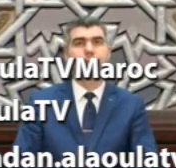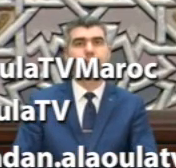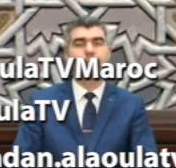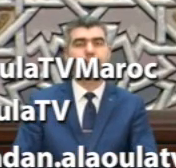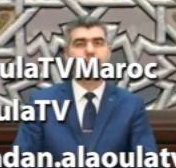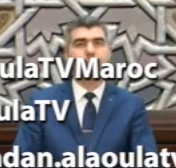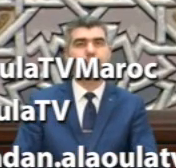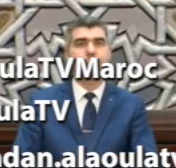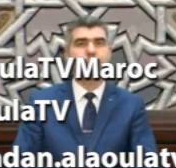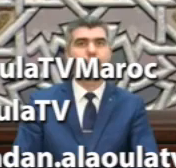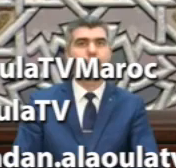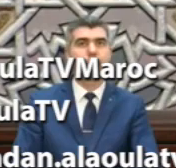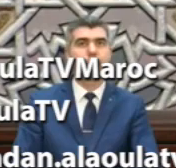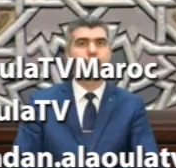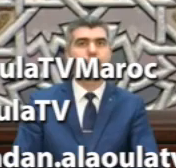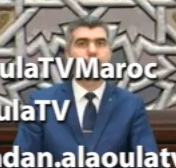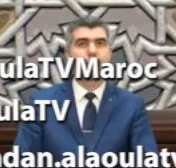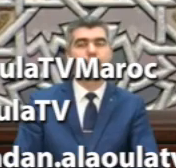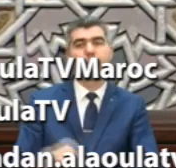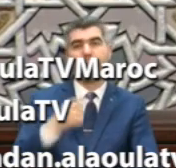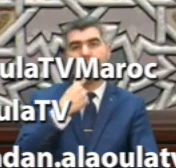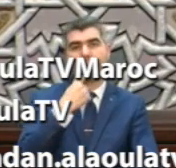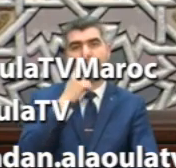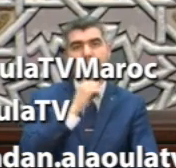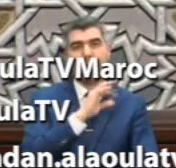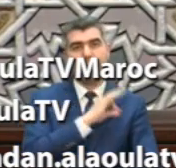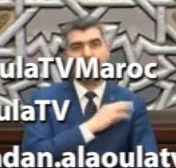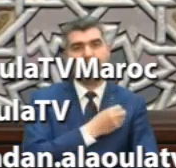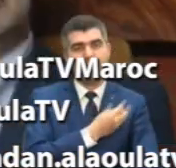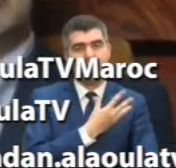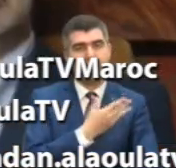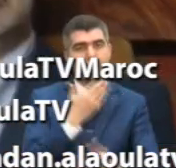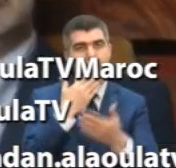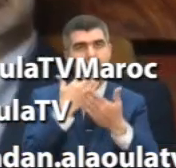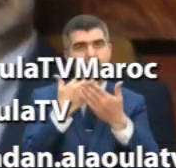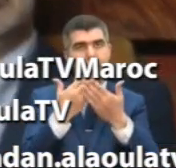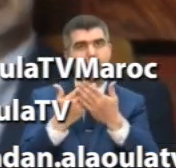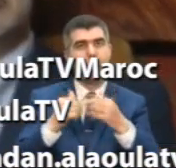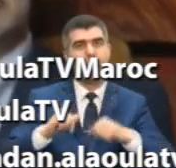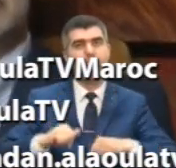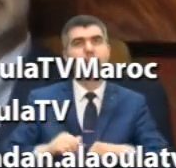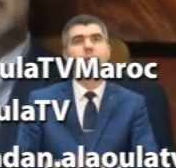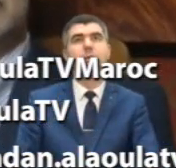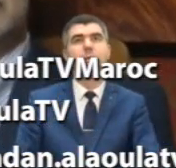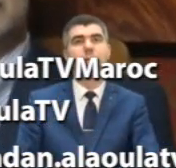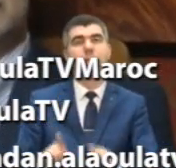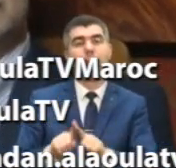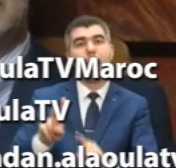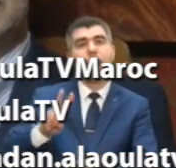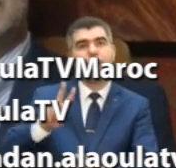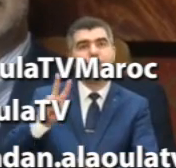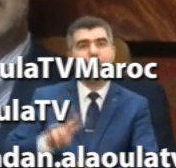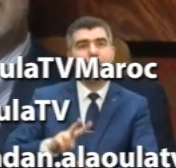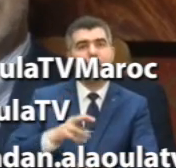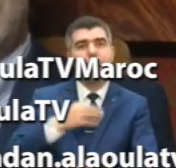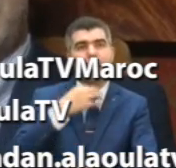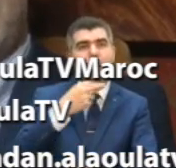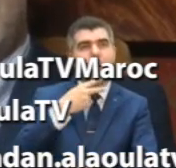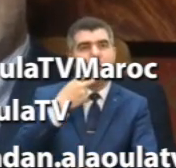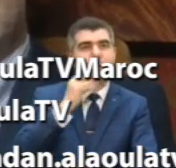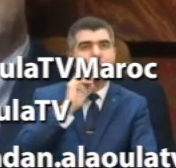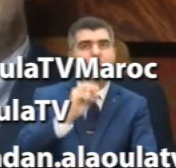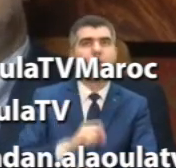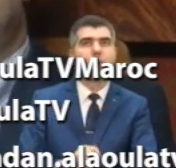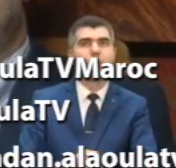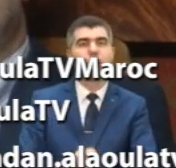تفضل. بسم الله الرحمن الرحيم. شكرا السيد الوزير. هو صحيح هذا الشيء اللي تتقول السيد الوزير، ولا